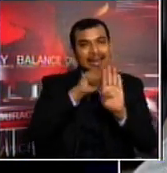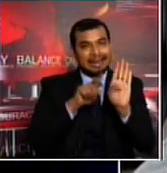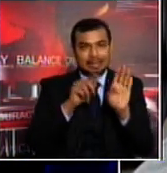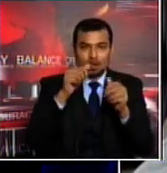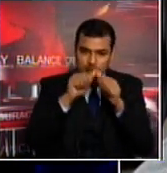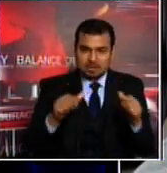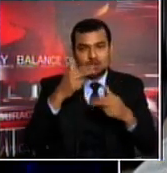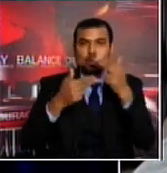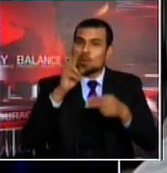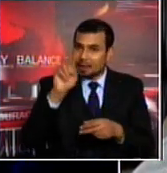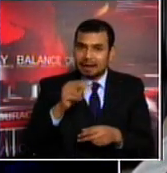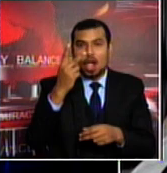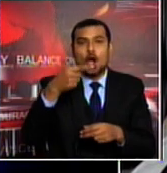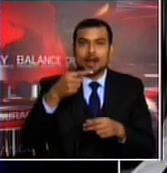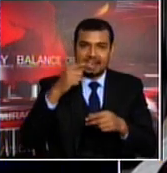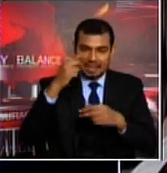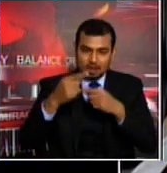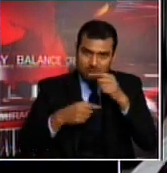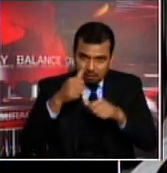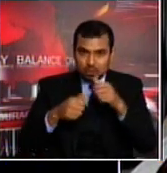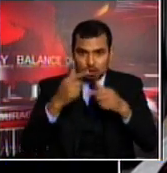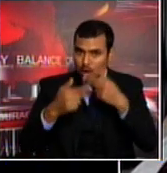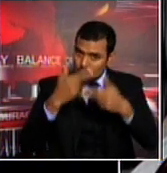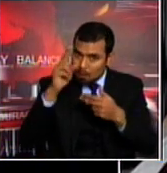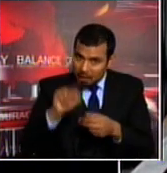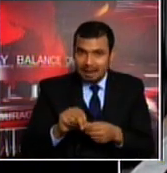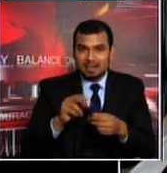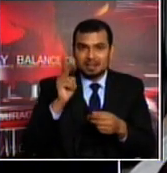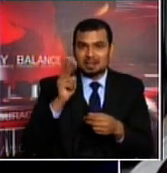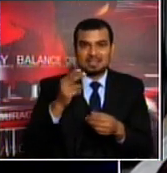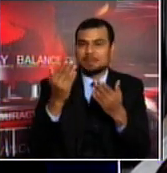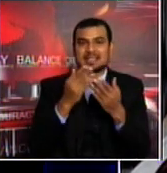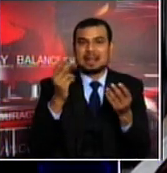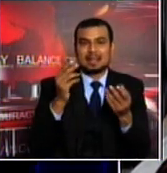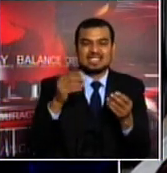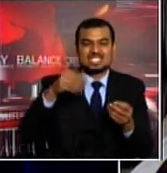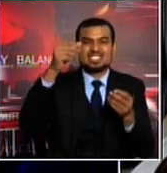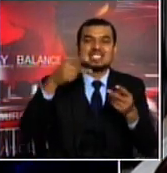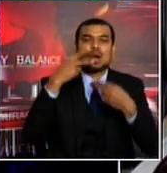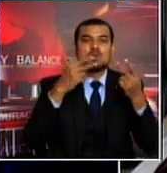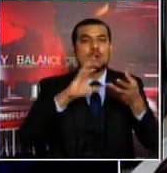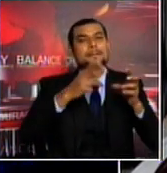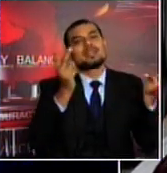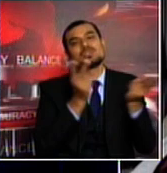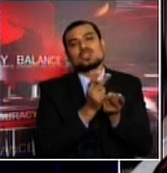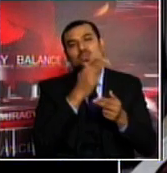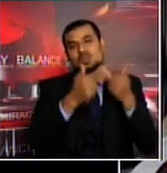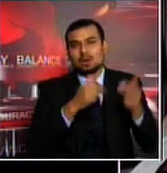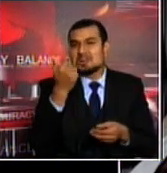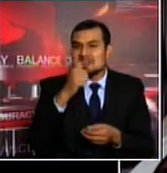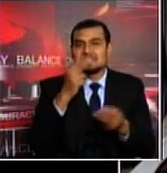चल्नु पर्थ्यो, एन्डमा चल्नु पर्थ्यो कम्पनीको, त्यो नभएर सिमेन्ट उद्योग जस्तो, चौचौ उद्योग जस्तो होइन, मदिरा